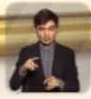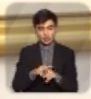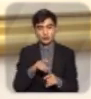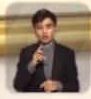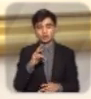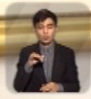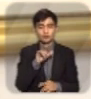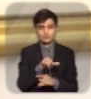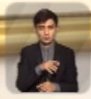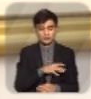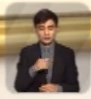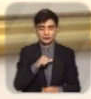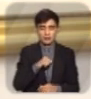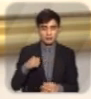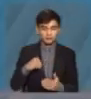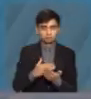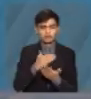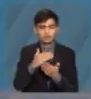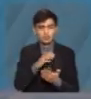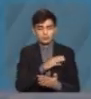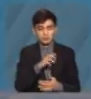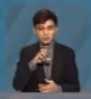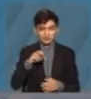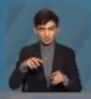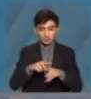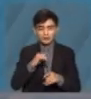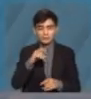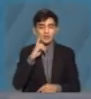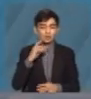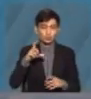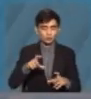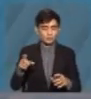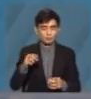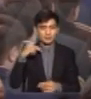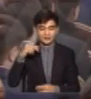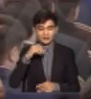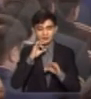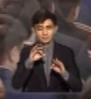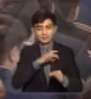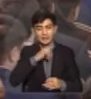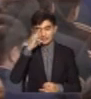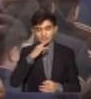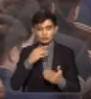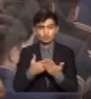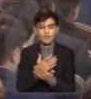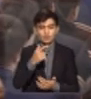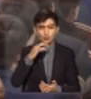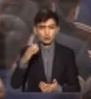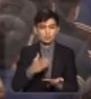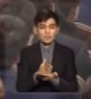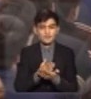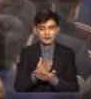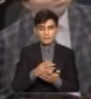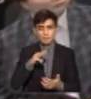самого начала занимал высокие позиции. Обращаясь к молодым людям, президент сказал, что Казахстану нужна новая модель госуправления,